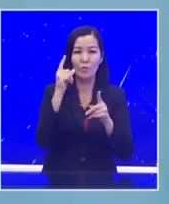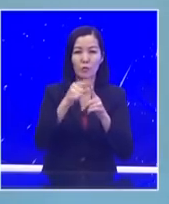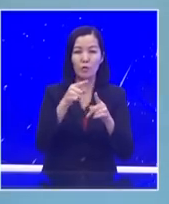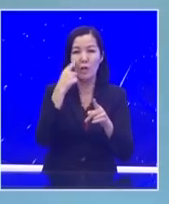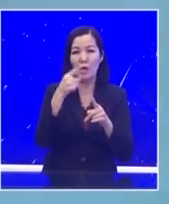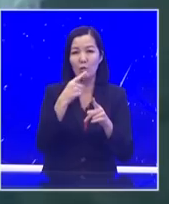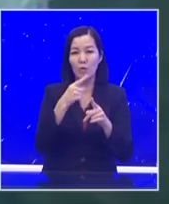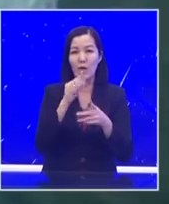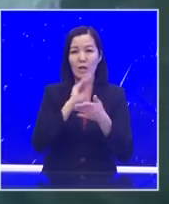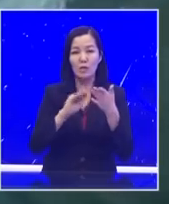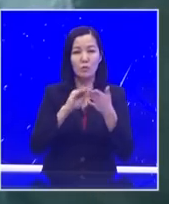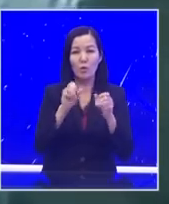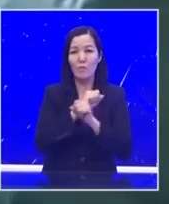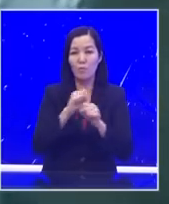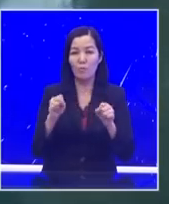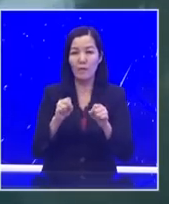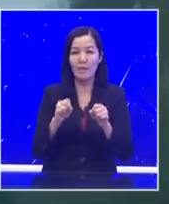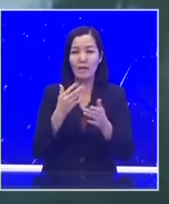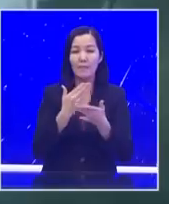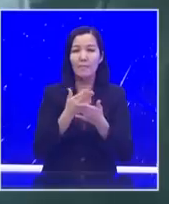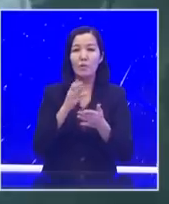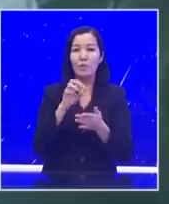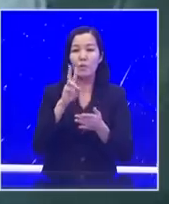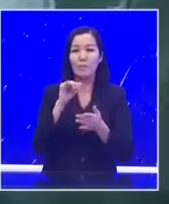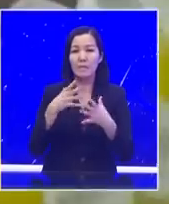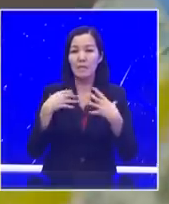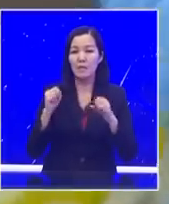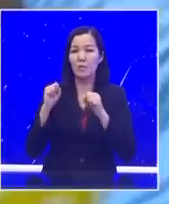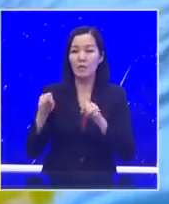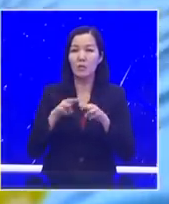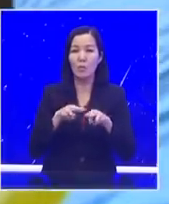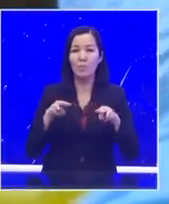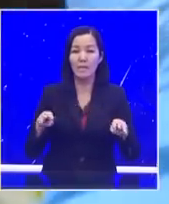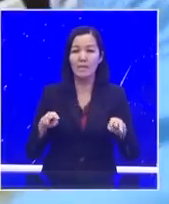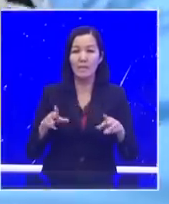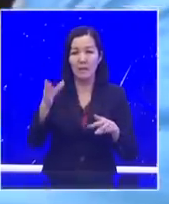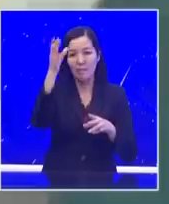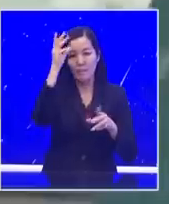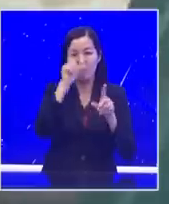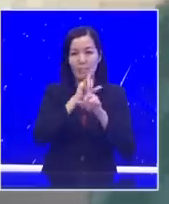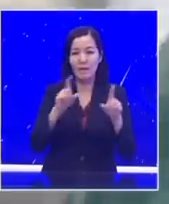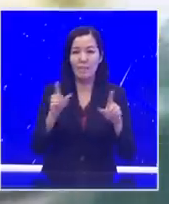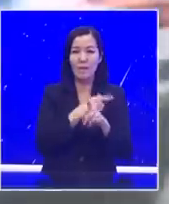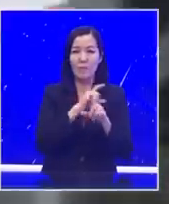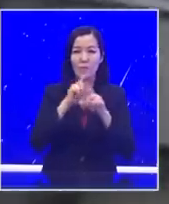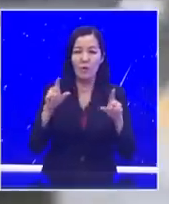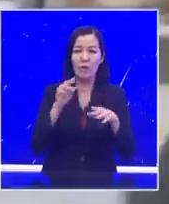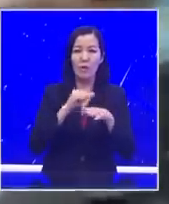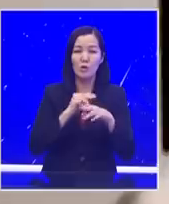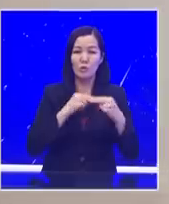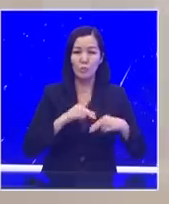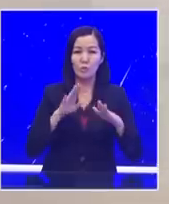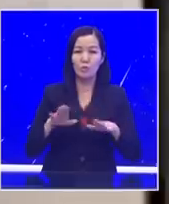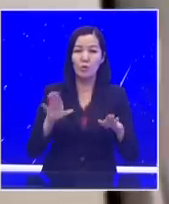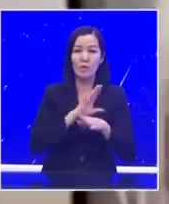айтуға және жазуға болмайды. Аталмыш сөз Түркменстан денсаулық сақтау министрлігінің білім мекемелері, ауруханалар мен жұмыс орындарына